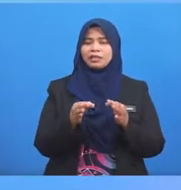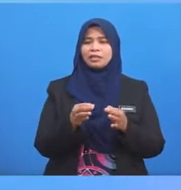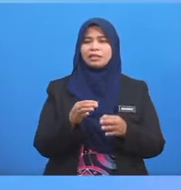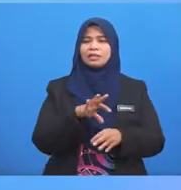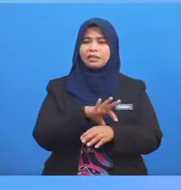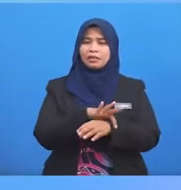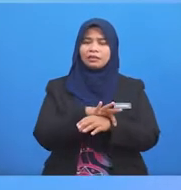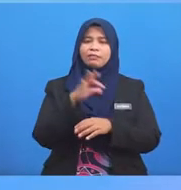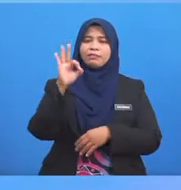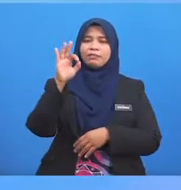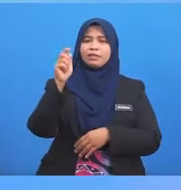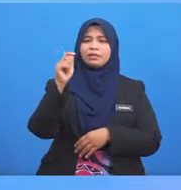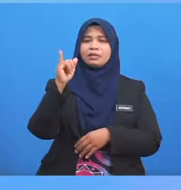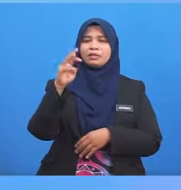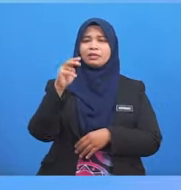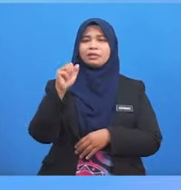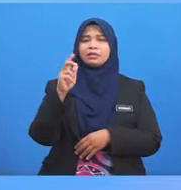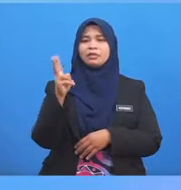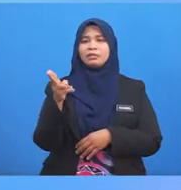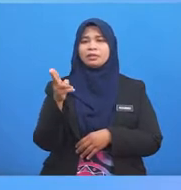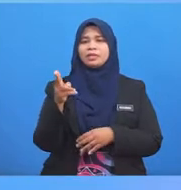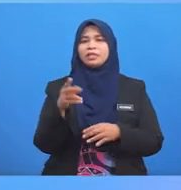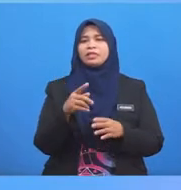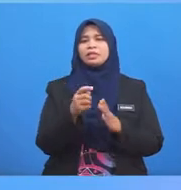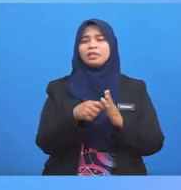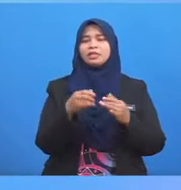gelang Fatimah ini terjual senilai